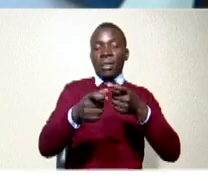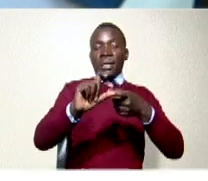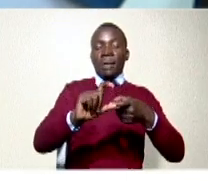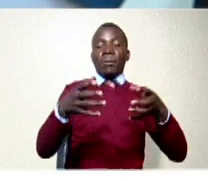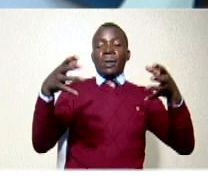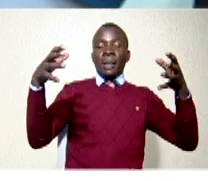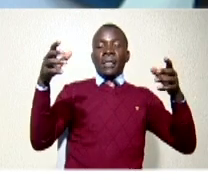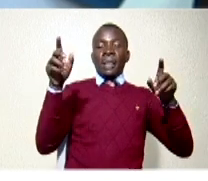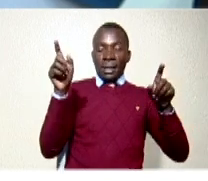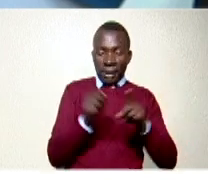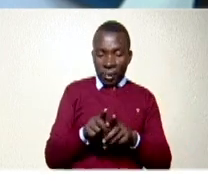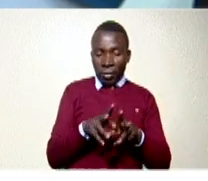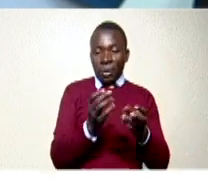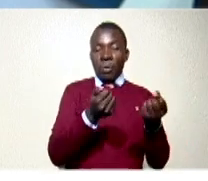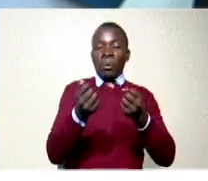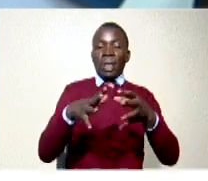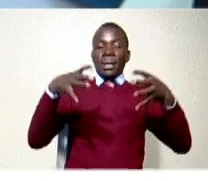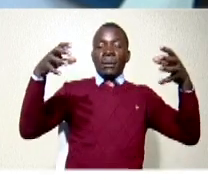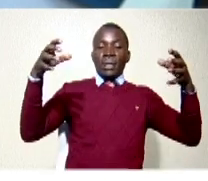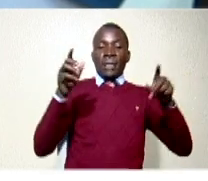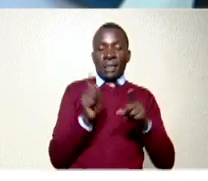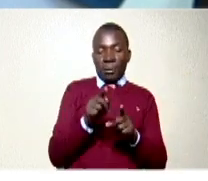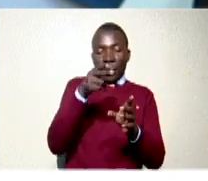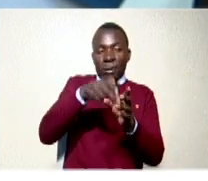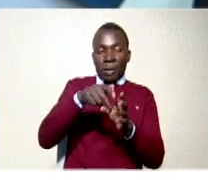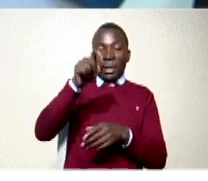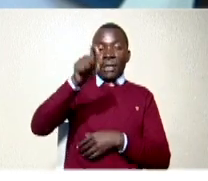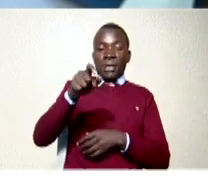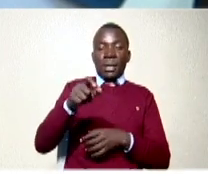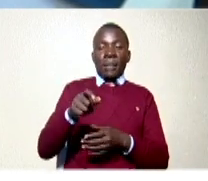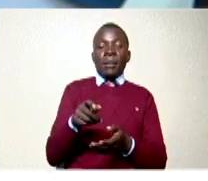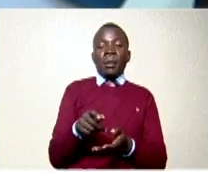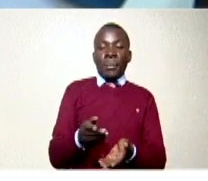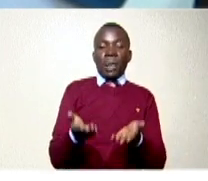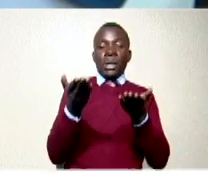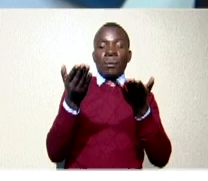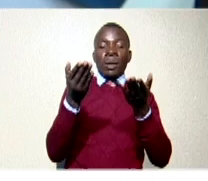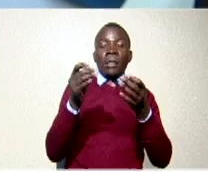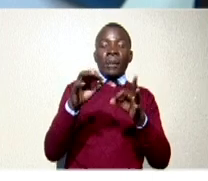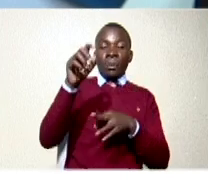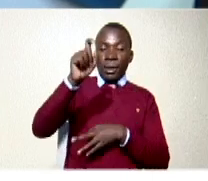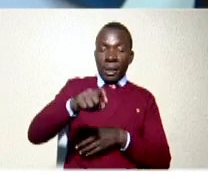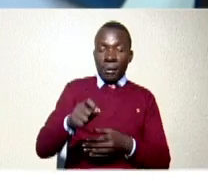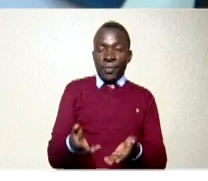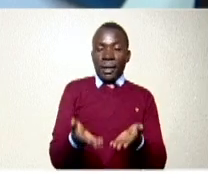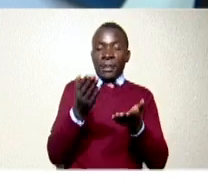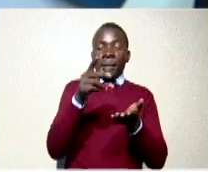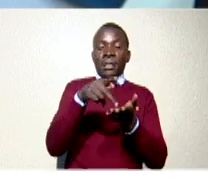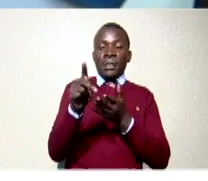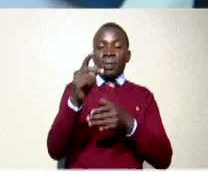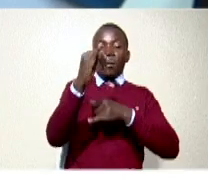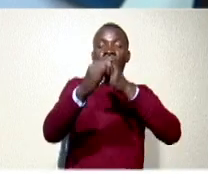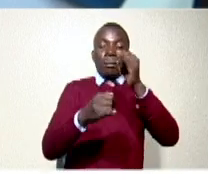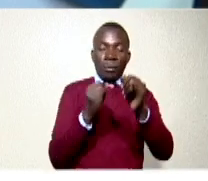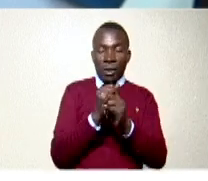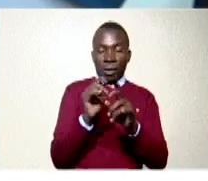peteroli bikenerwa bizamuka. So ibikenerwa rero byarazamutse kandi bizamuka ku giciro mpuzamahanga